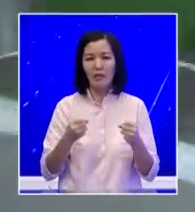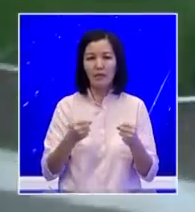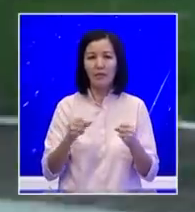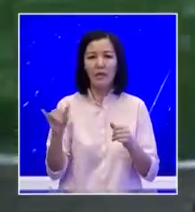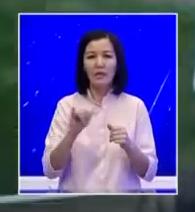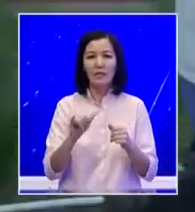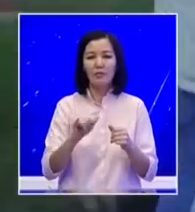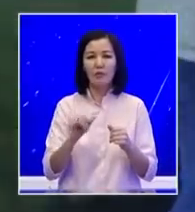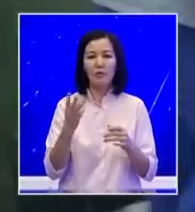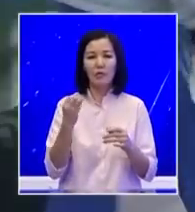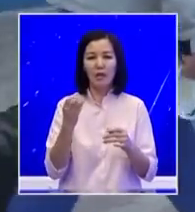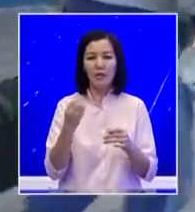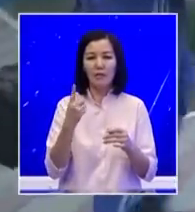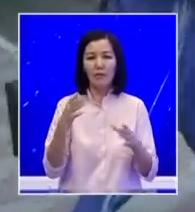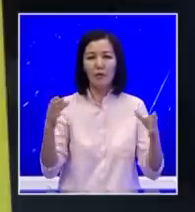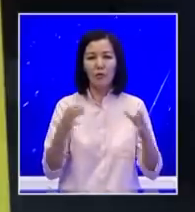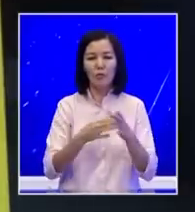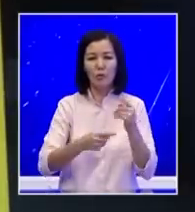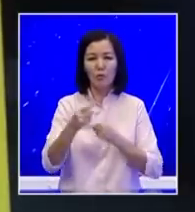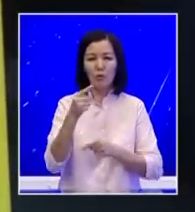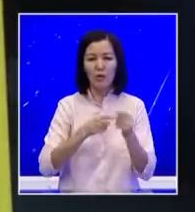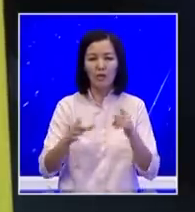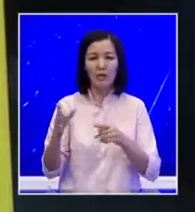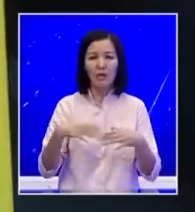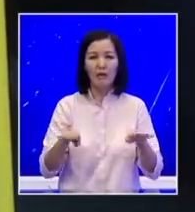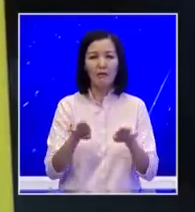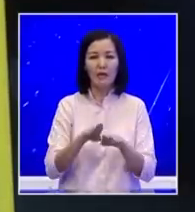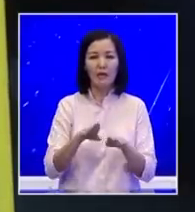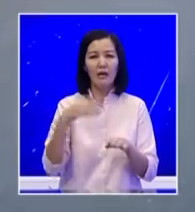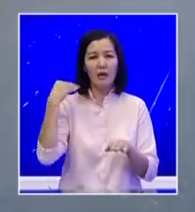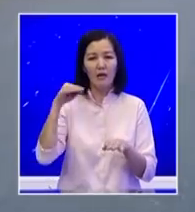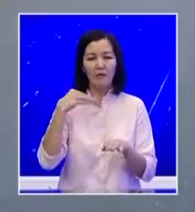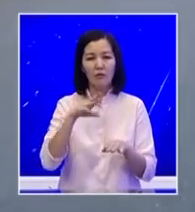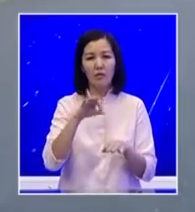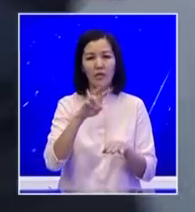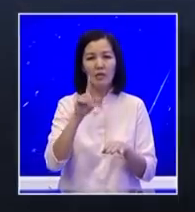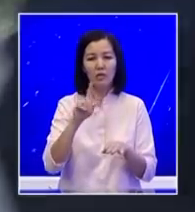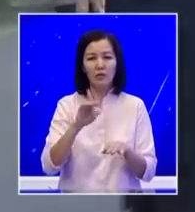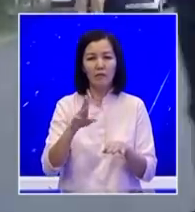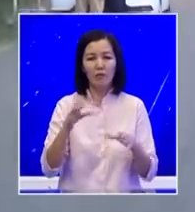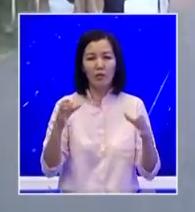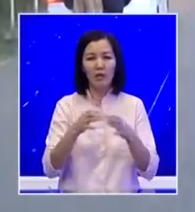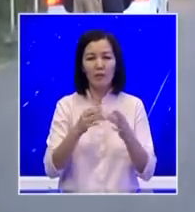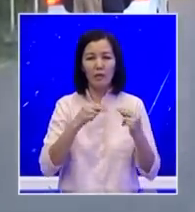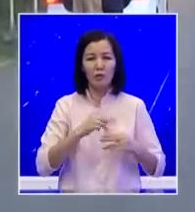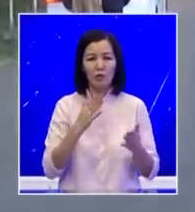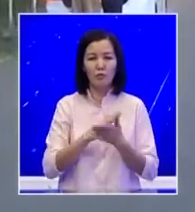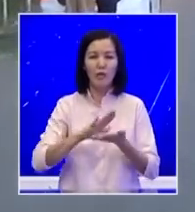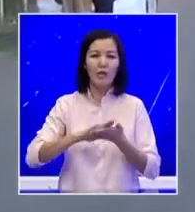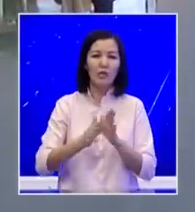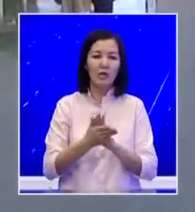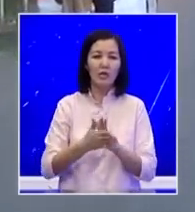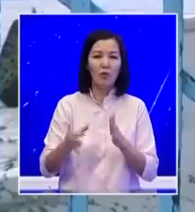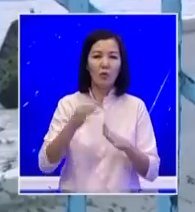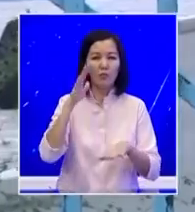күні тағы да бір тобы облысқа оралды. Оларды дәл сол Атыраудағы Теңіз Шевройлда жұмыс істегендер. Жолаушылардың жағдайы